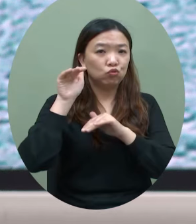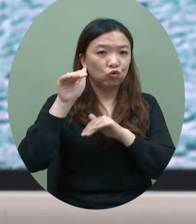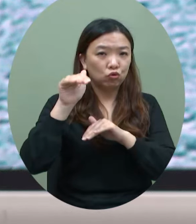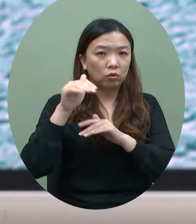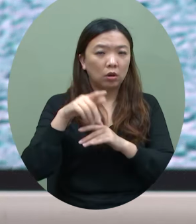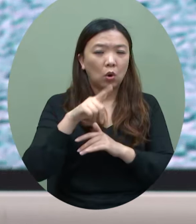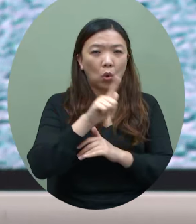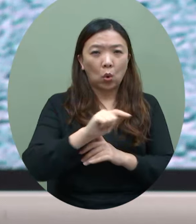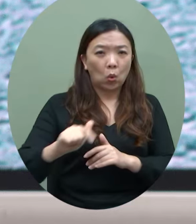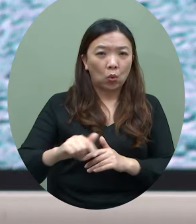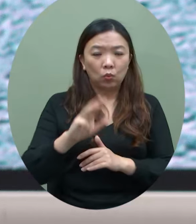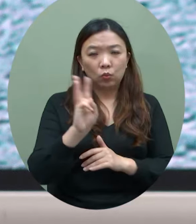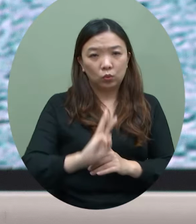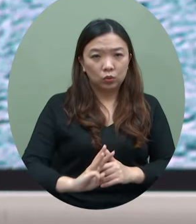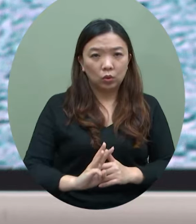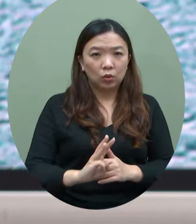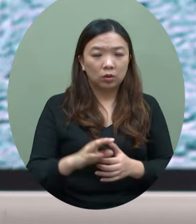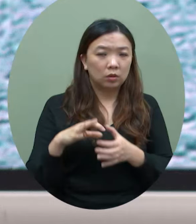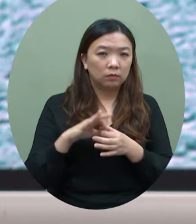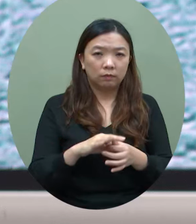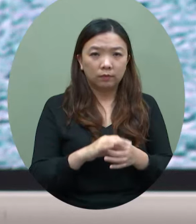嗰度嘅個案咯。